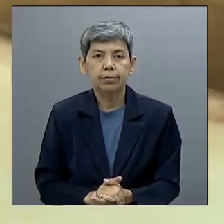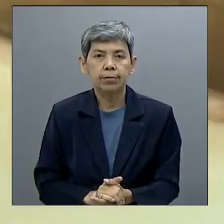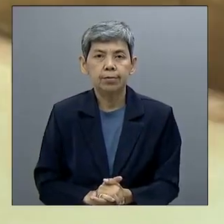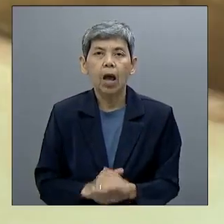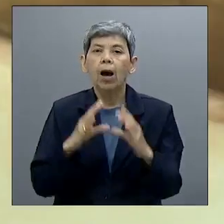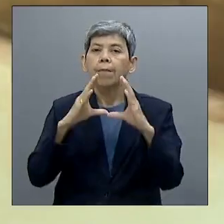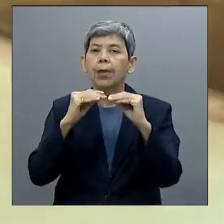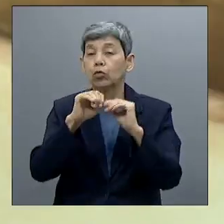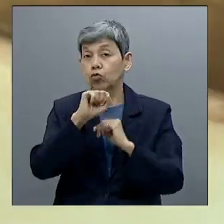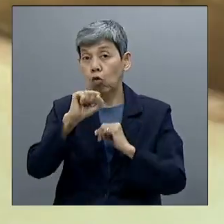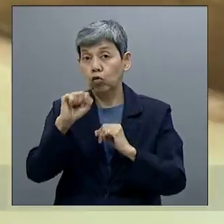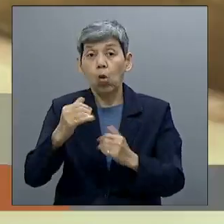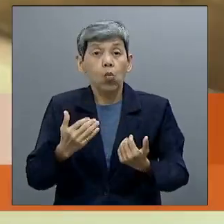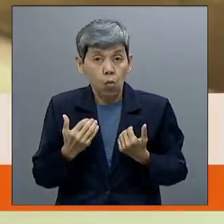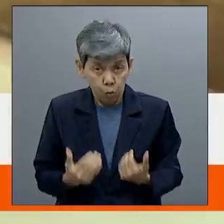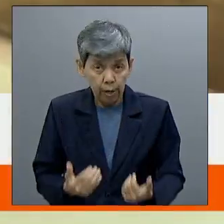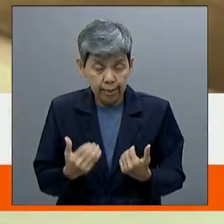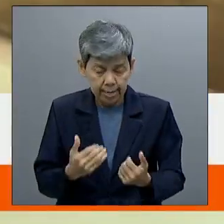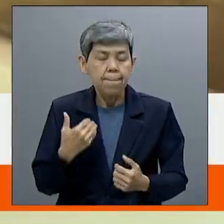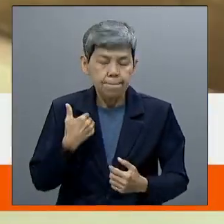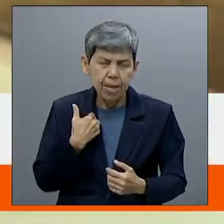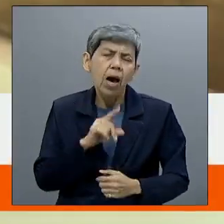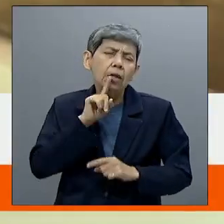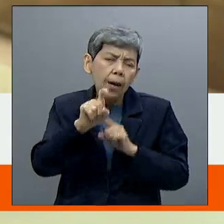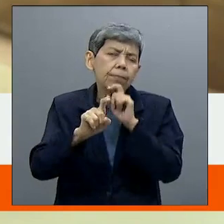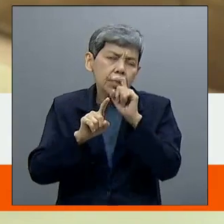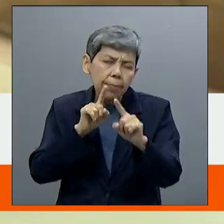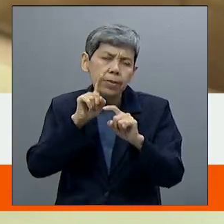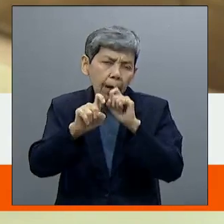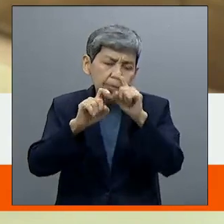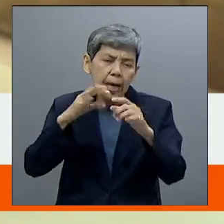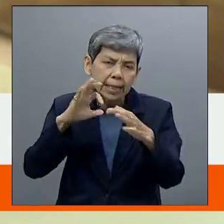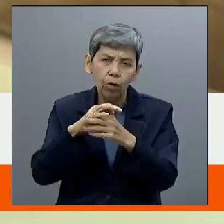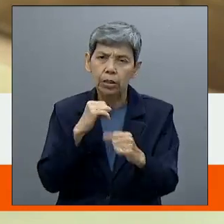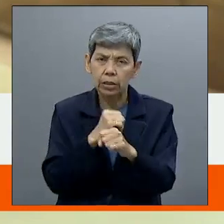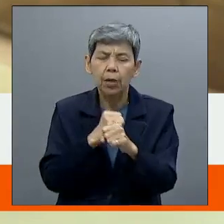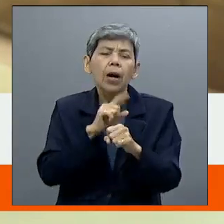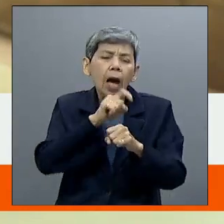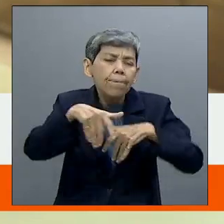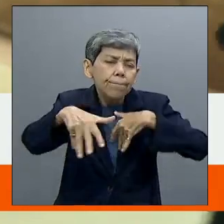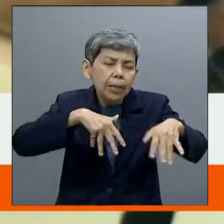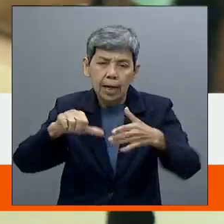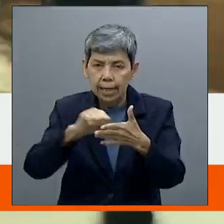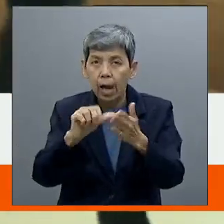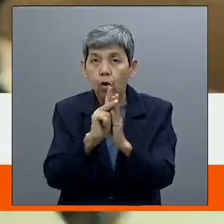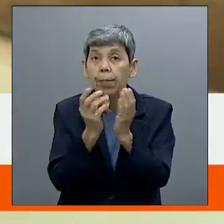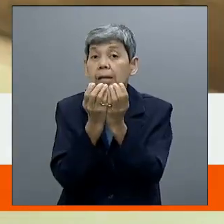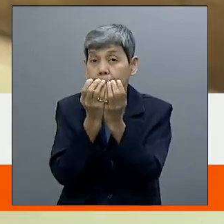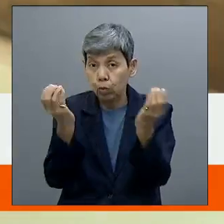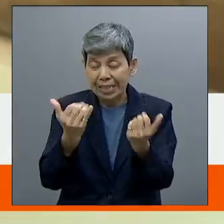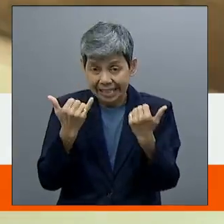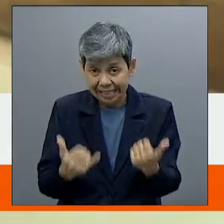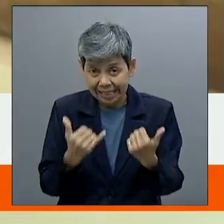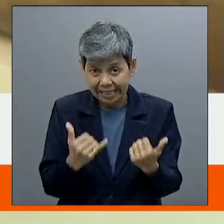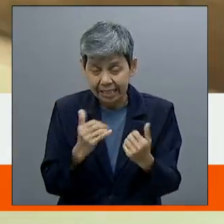การประชุมสภาผู้แทนราษฎรในวันนี้ค่ะมีกระทู้ถามสดด้วยวาจาเรื่องการทำประชามติแก้รัฐธรรมนูญค่ะที่วันนี้น